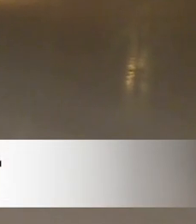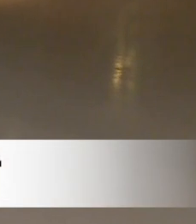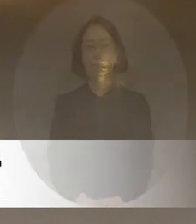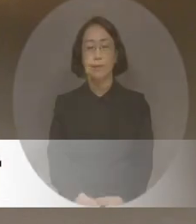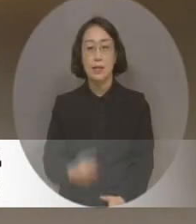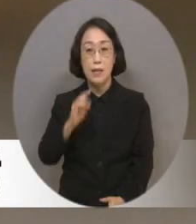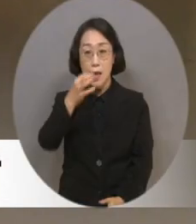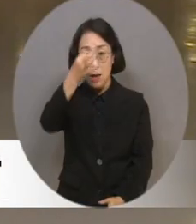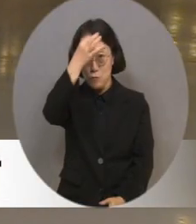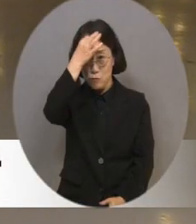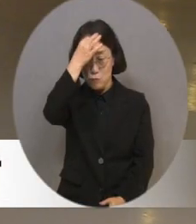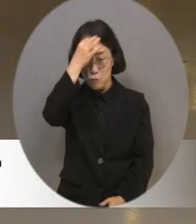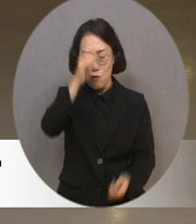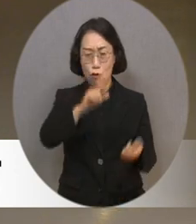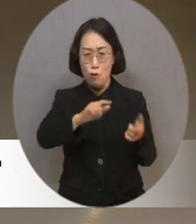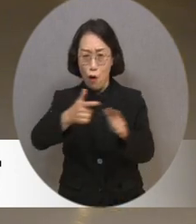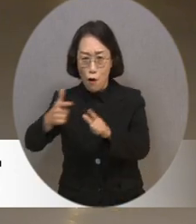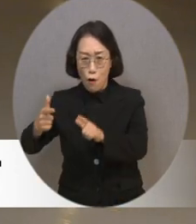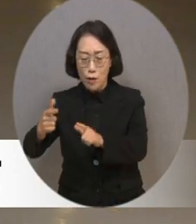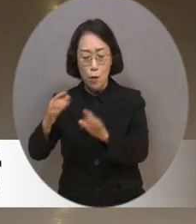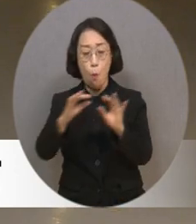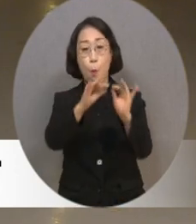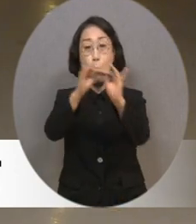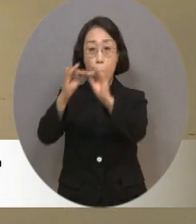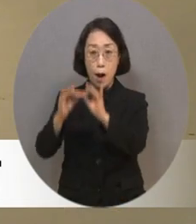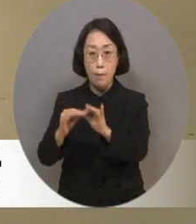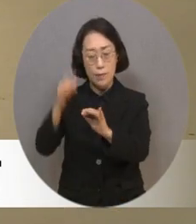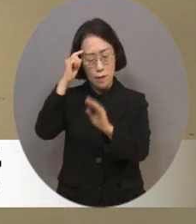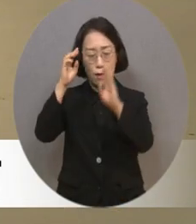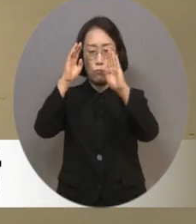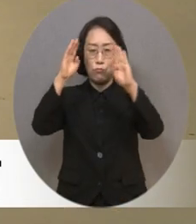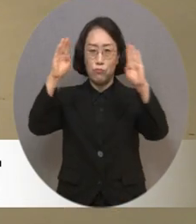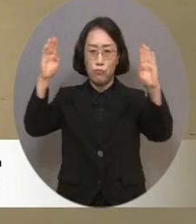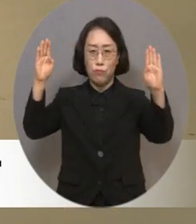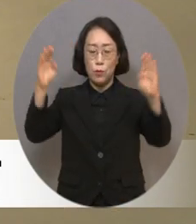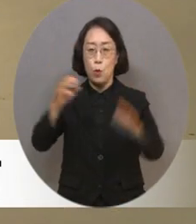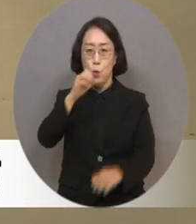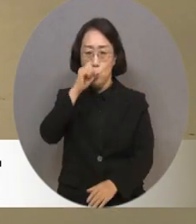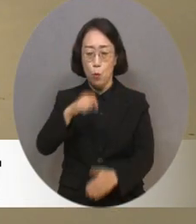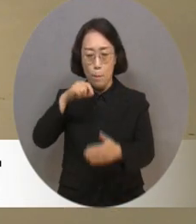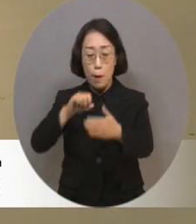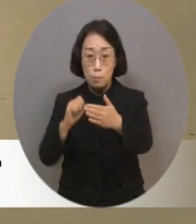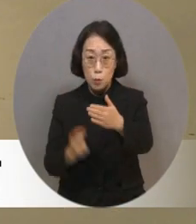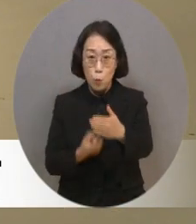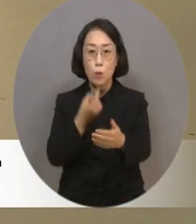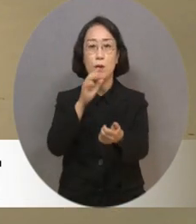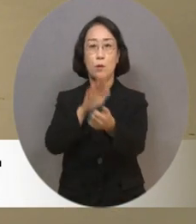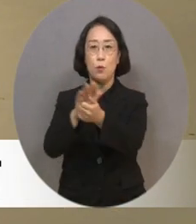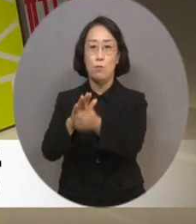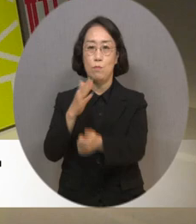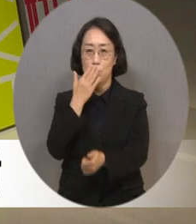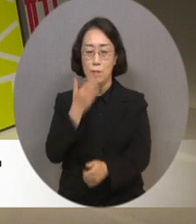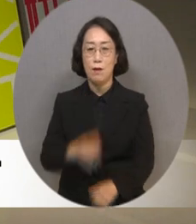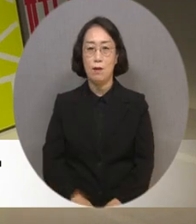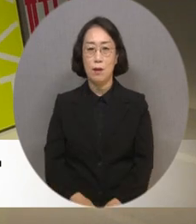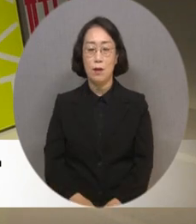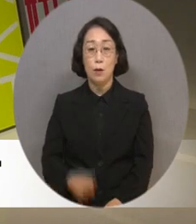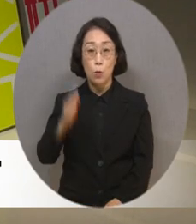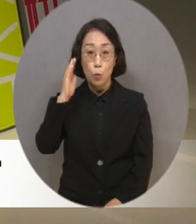예술을 통한 다양성과 공감은 생각의 폭을 넓히는 또 다른 동기가 되기도 합니다. 여기